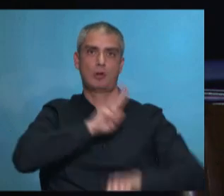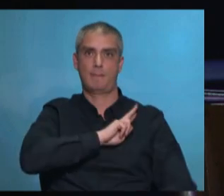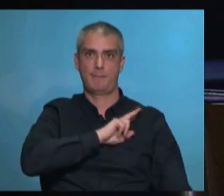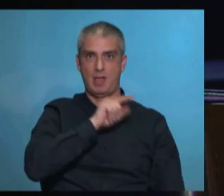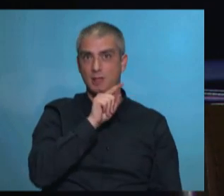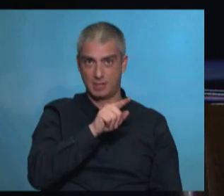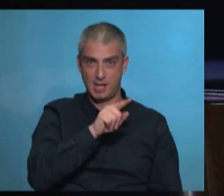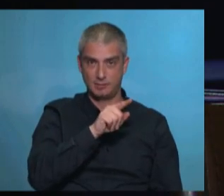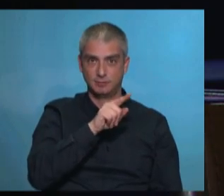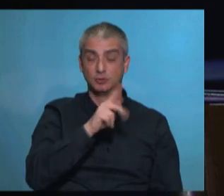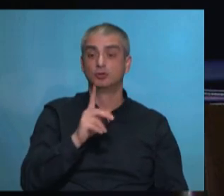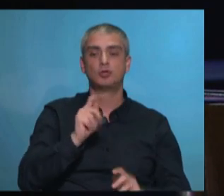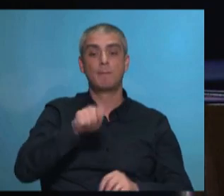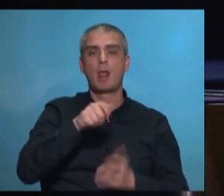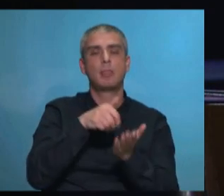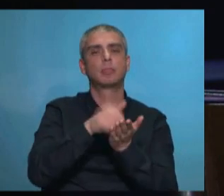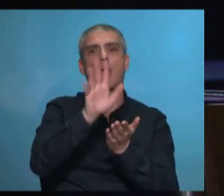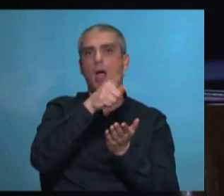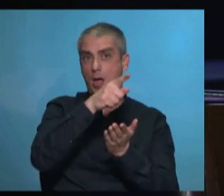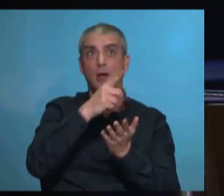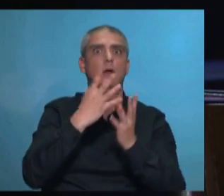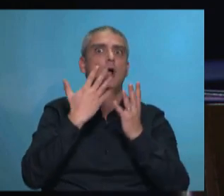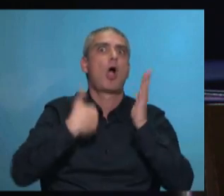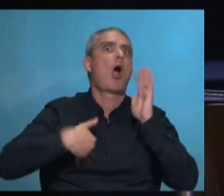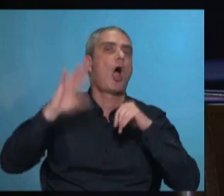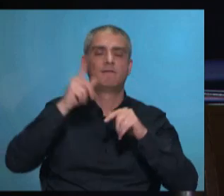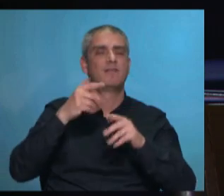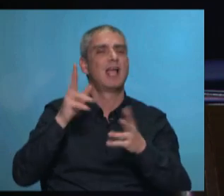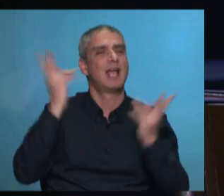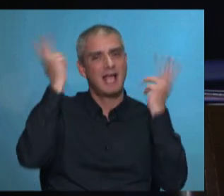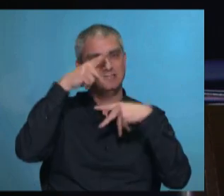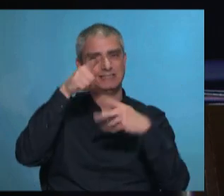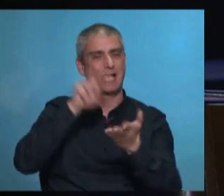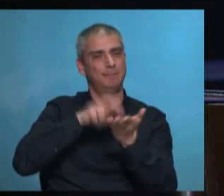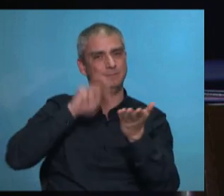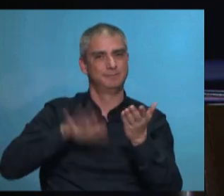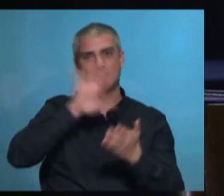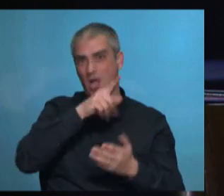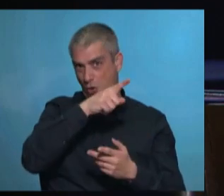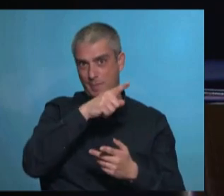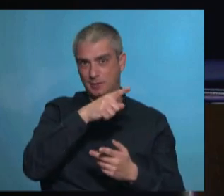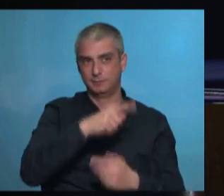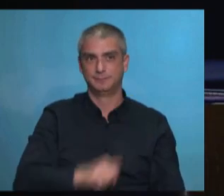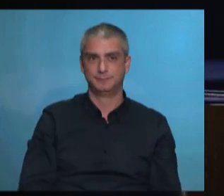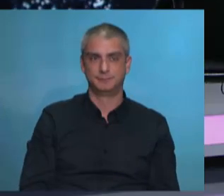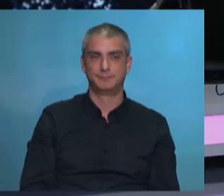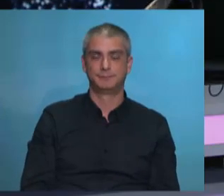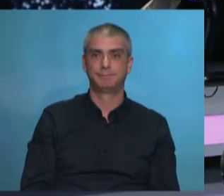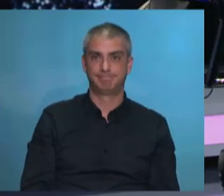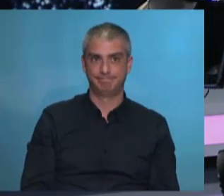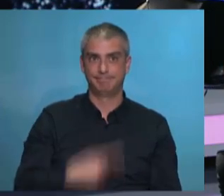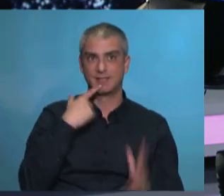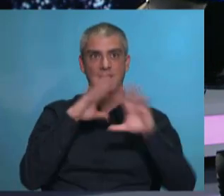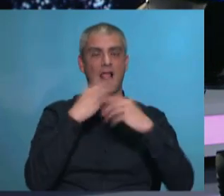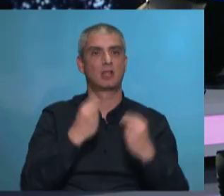הבריטי, כשהפרלמנט דחה ברוב עצום את הסכם הברקזיט שמיי השיגה עם האיחוד האירופי. נאמר לילה טוב